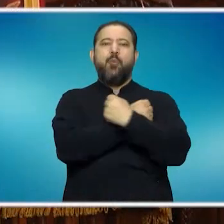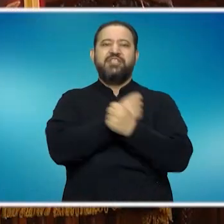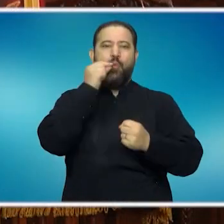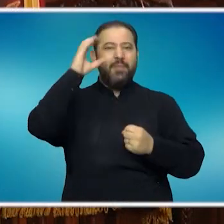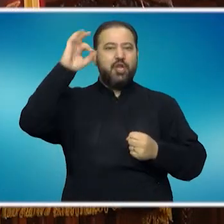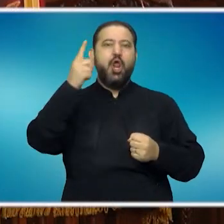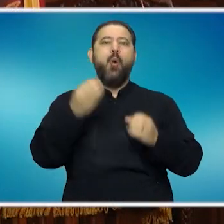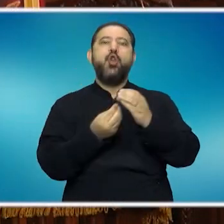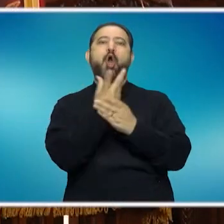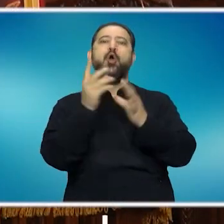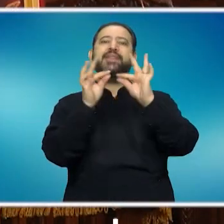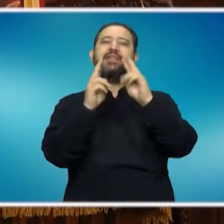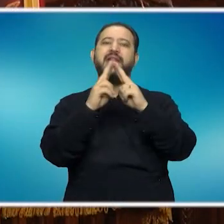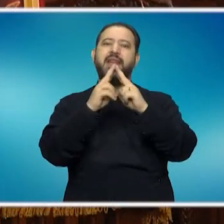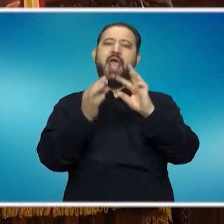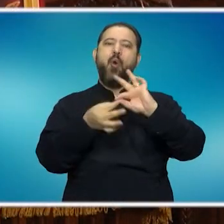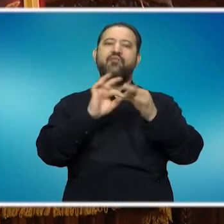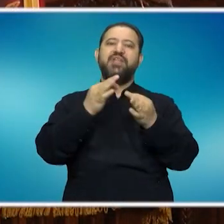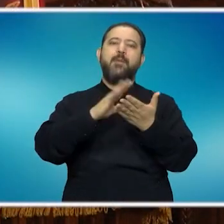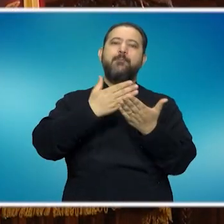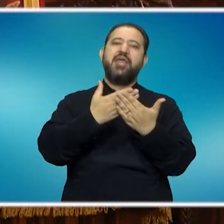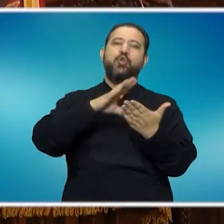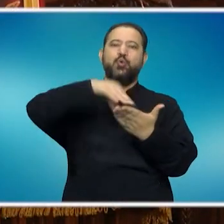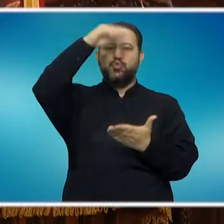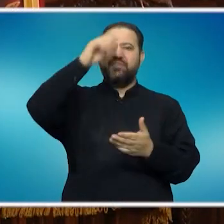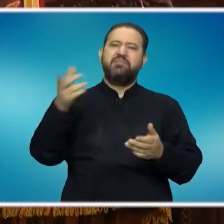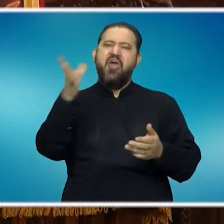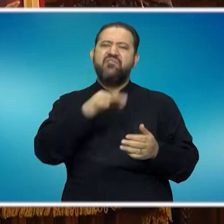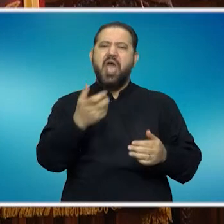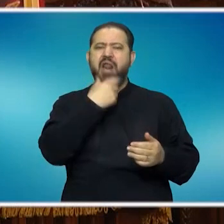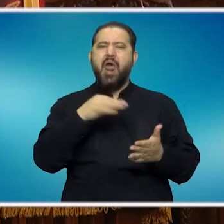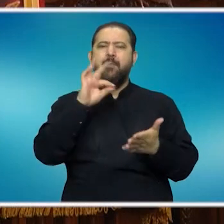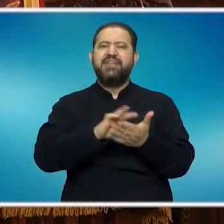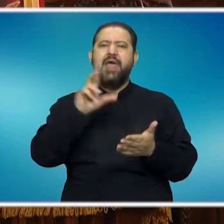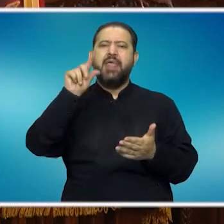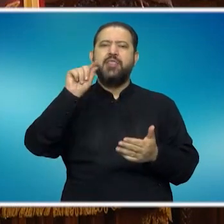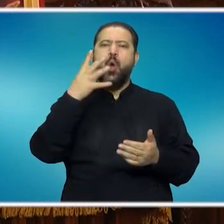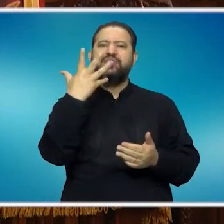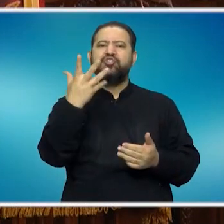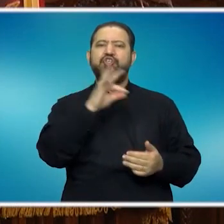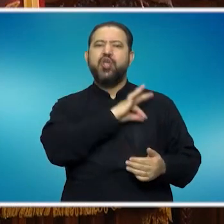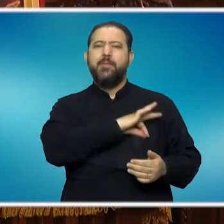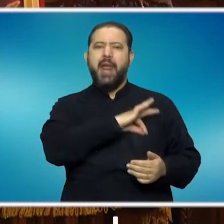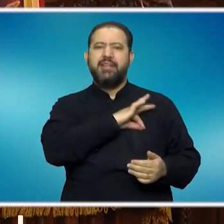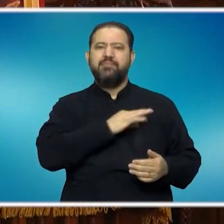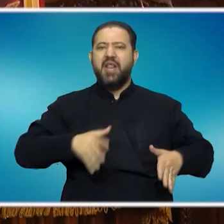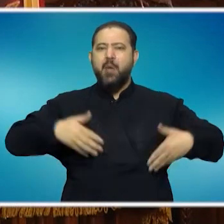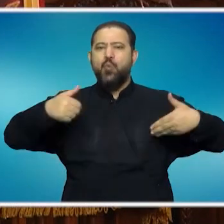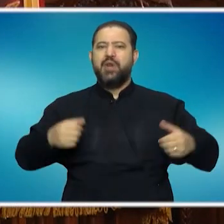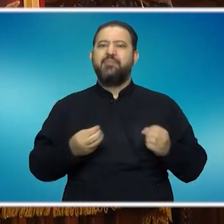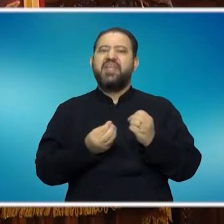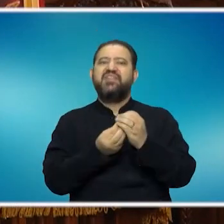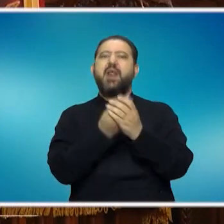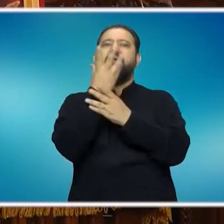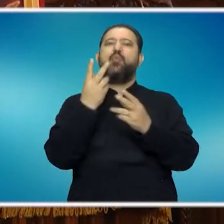Dragi telespectatori, bine v-am găsit la o nouă ediție a emisiunii Cuvânt pentru Suflet. În fiecare an, pe data de 25 martie,